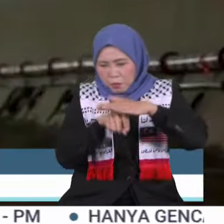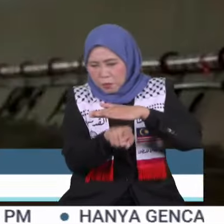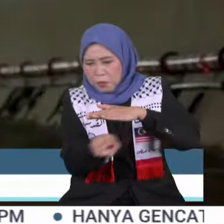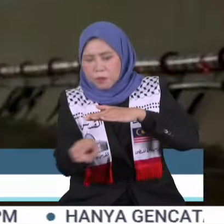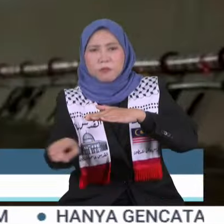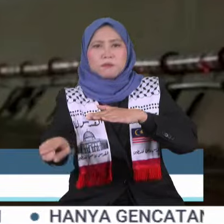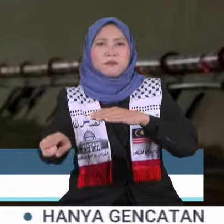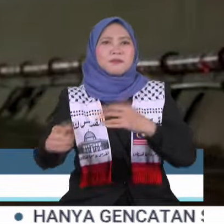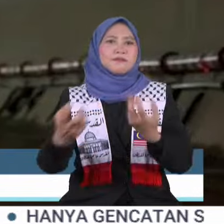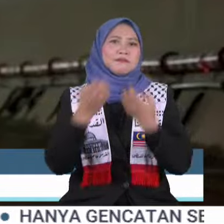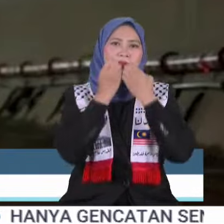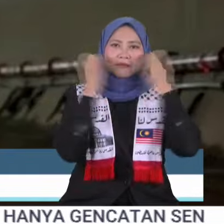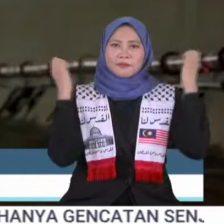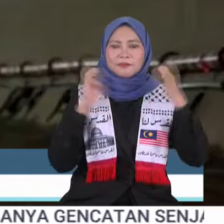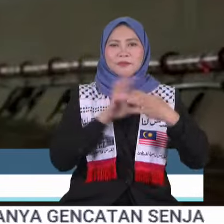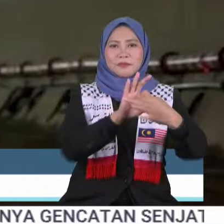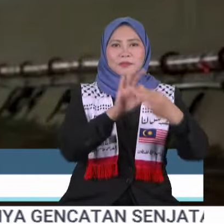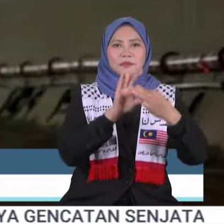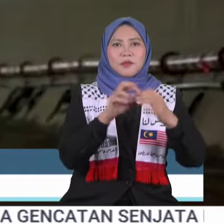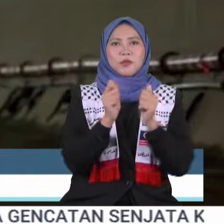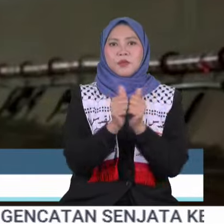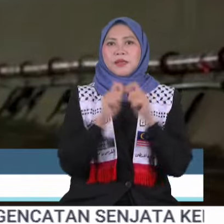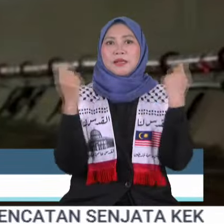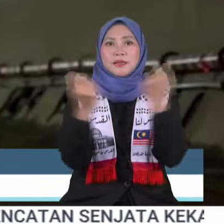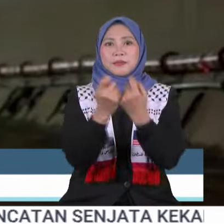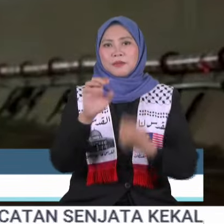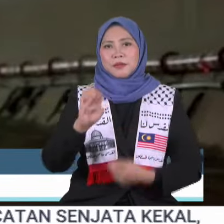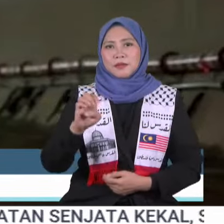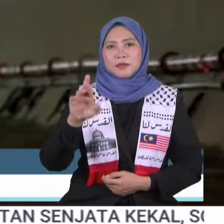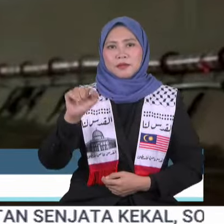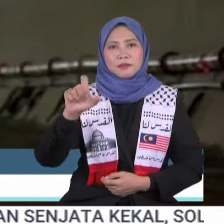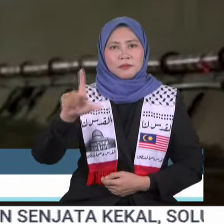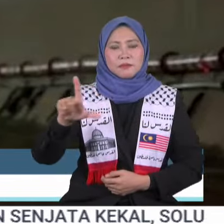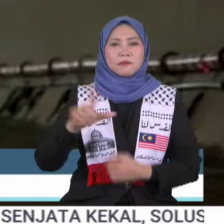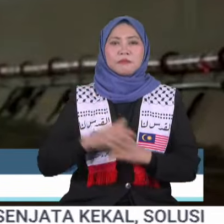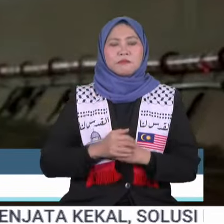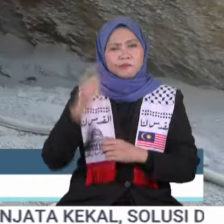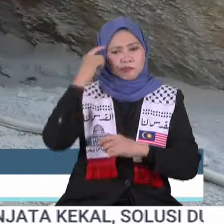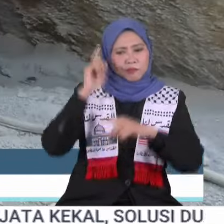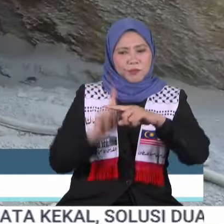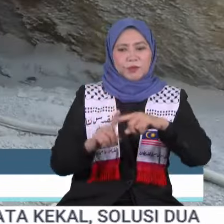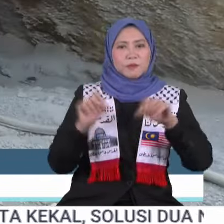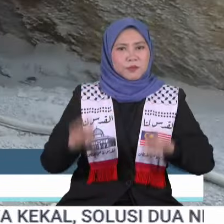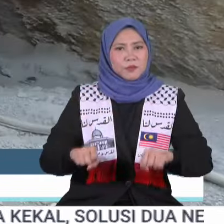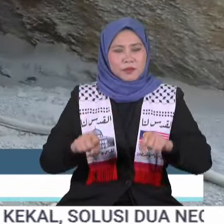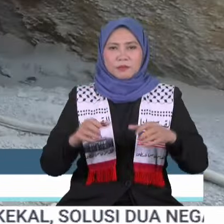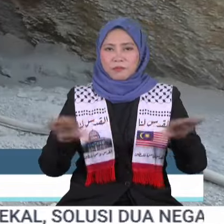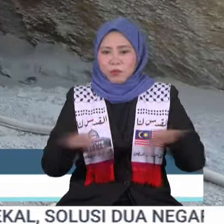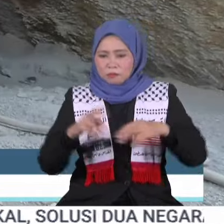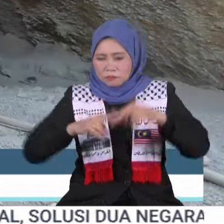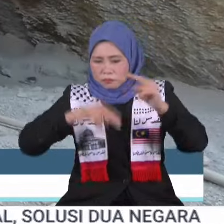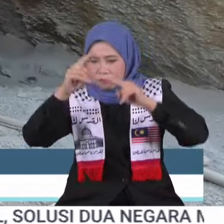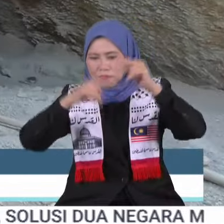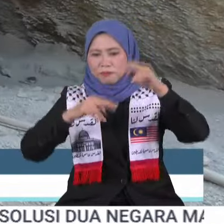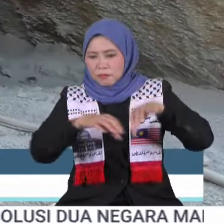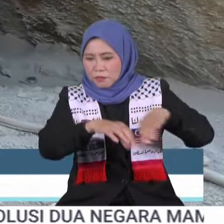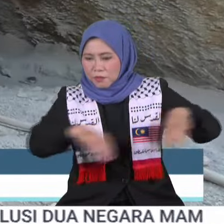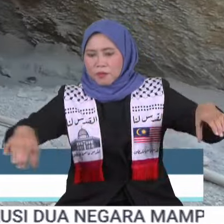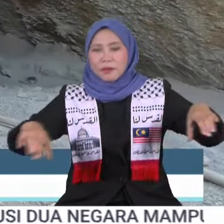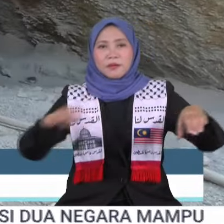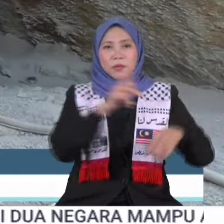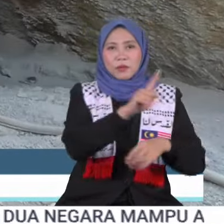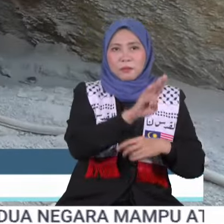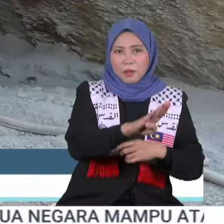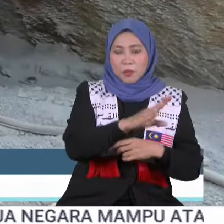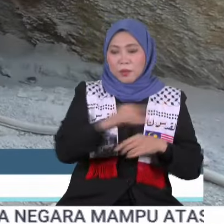yang canggih dan kerjasama erat pasukan ecrl mrl optimis pembinaan jajaran ecrl dari kota Bu ke